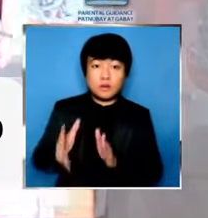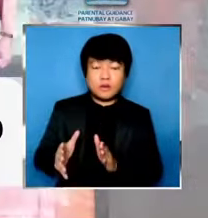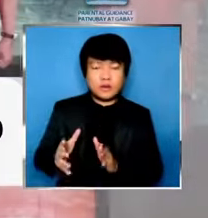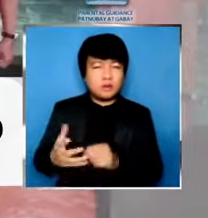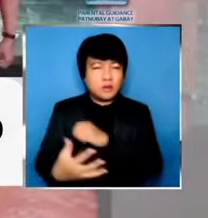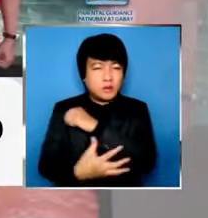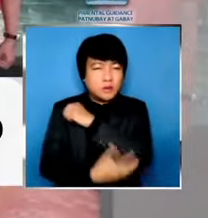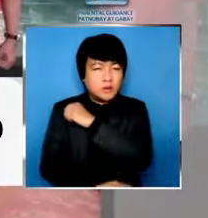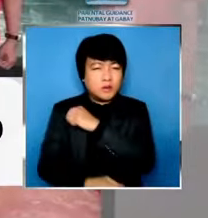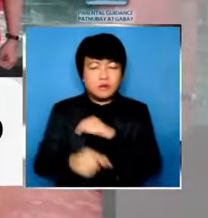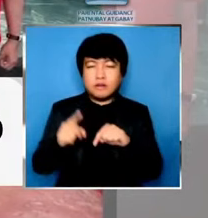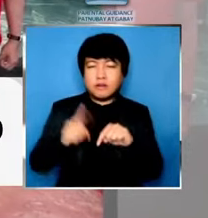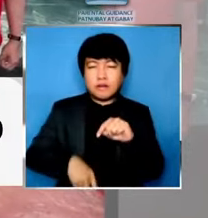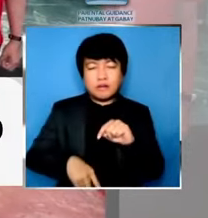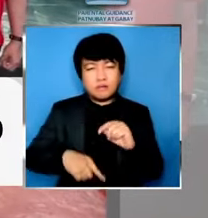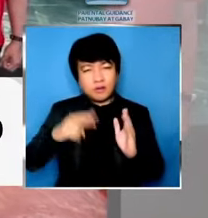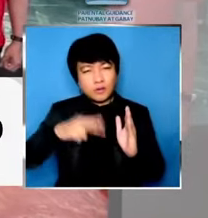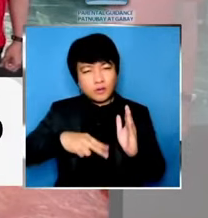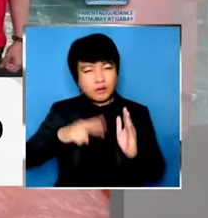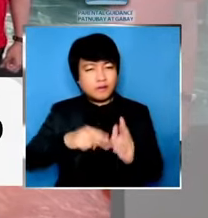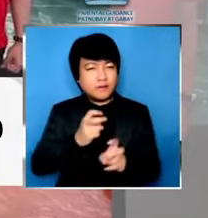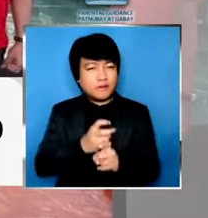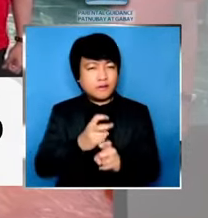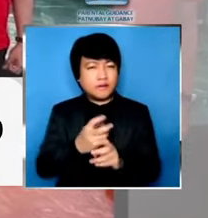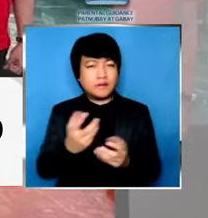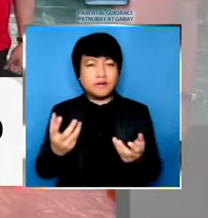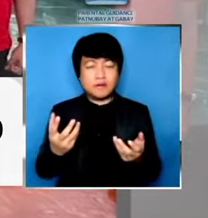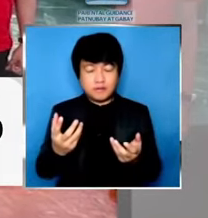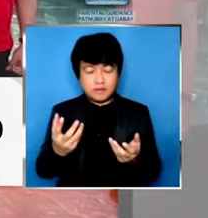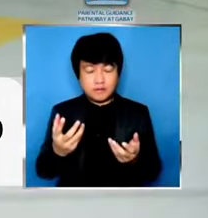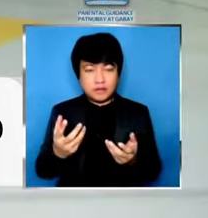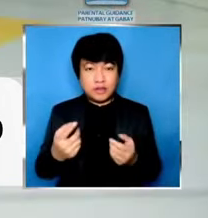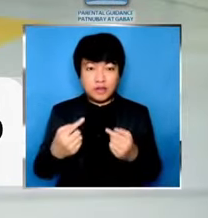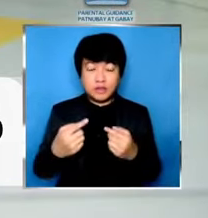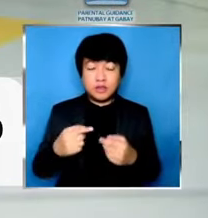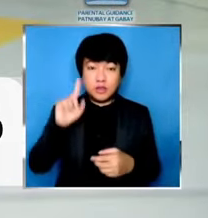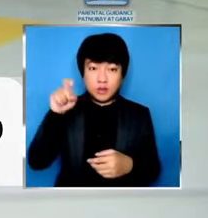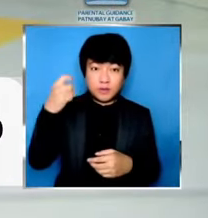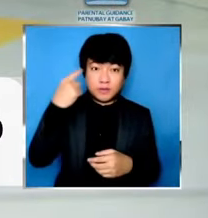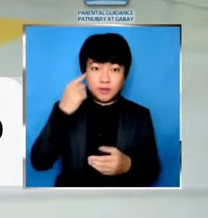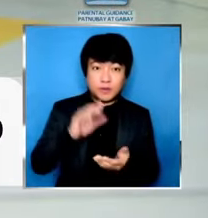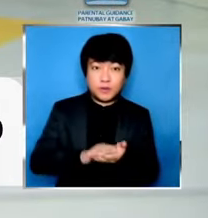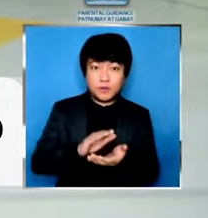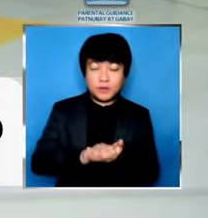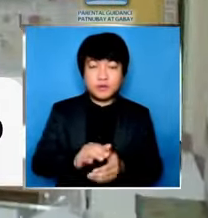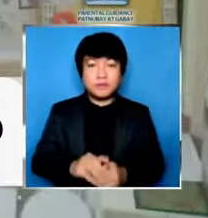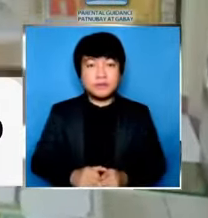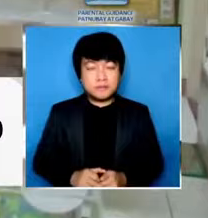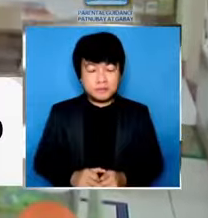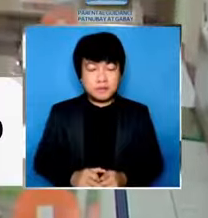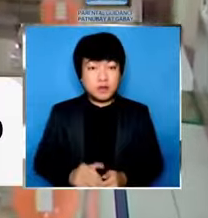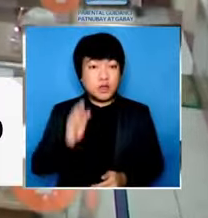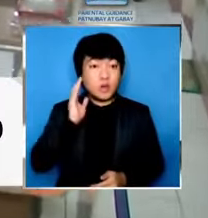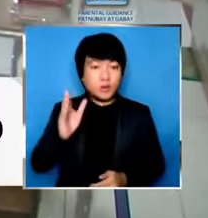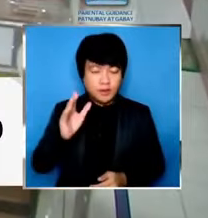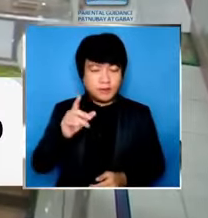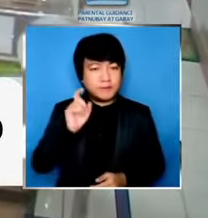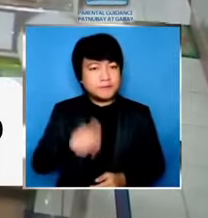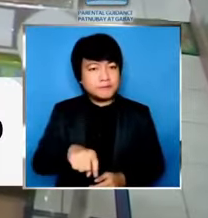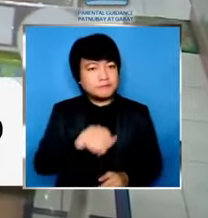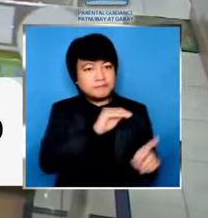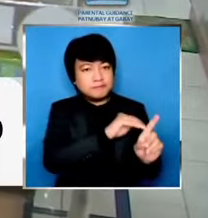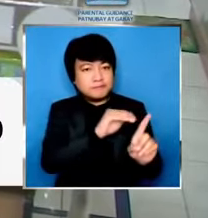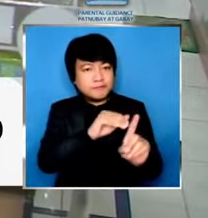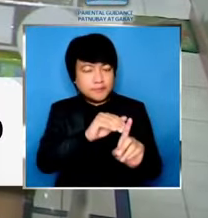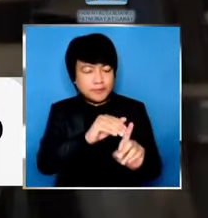ng elementary students mula sa mga pampublikong paaralan. Kapalit ng kanilang serbisyo, bibigyan sila ng 500 pesos na cash assistance kada araw